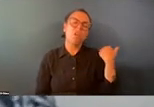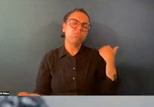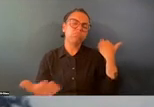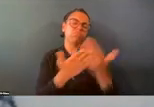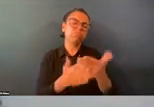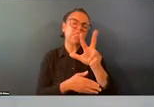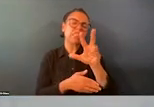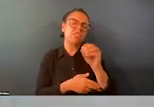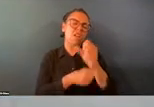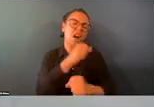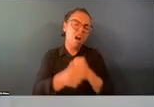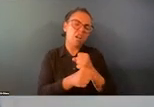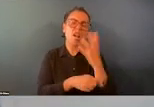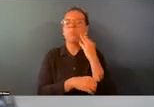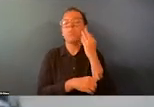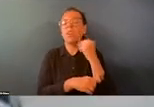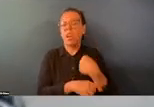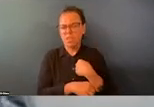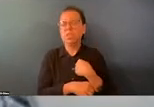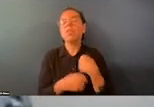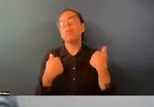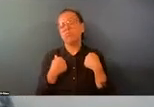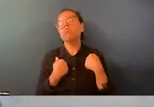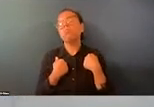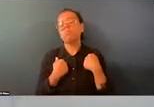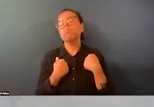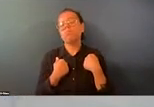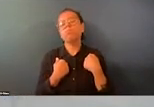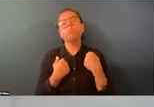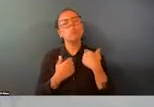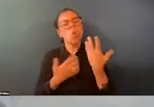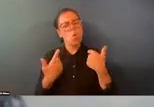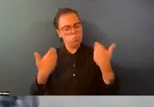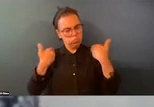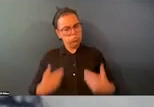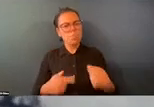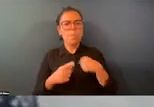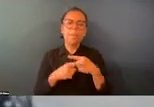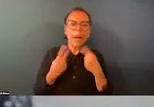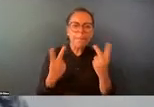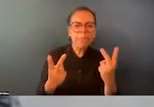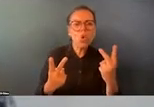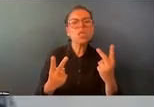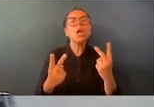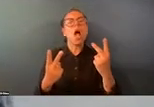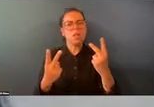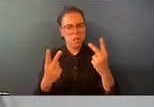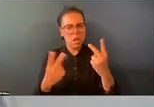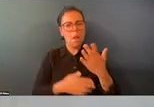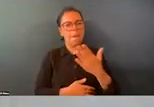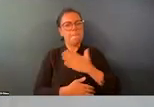как эксперта, и последний год я очень активно вовлечена во всех этих различных